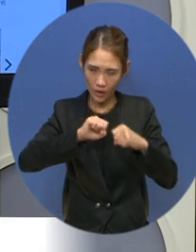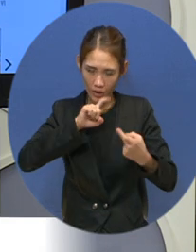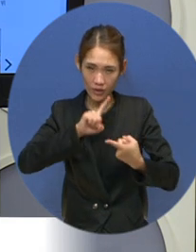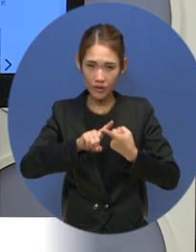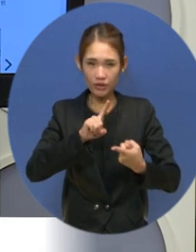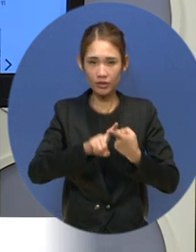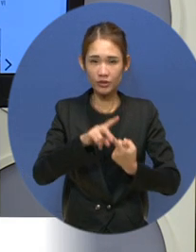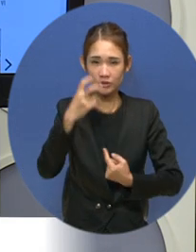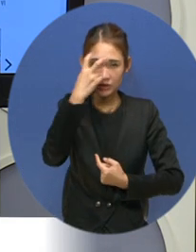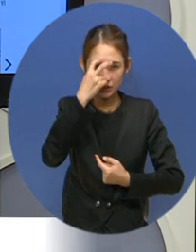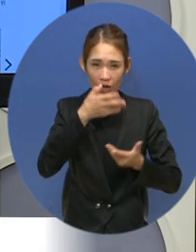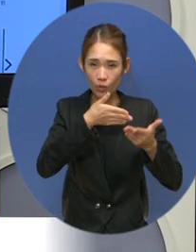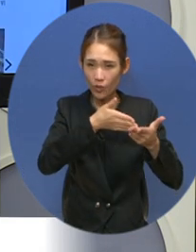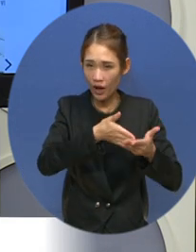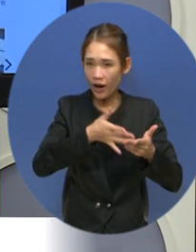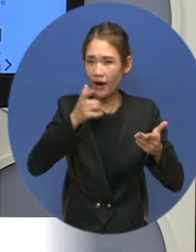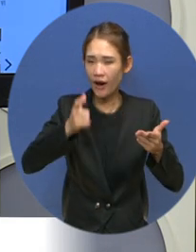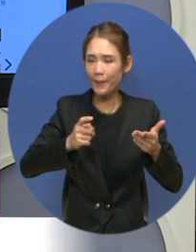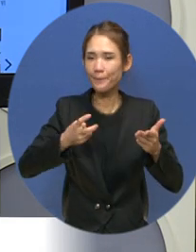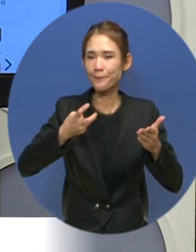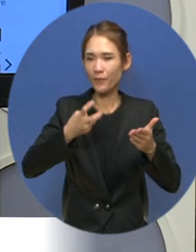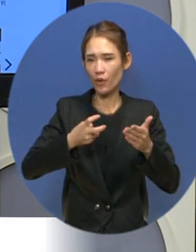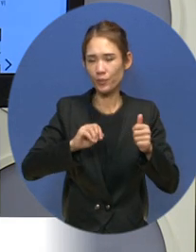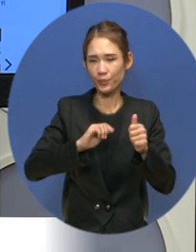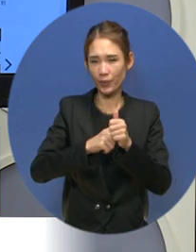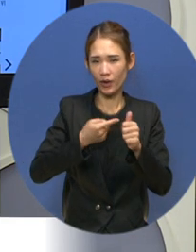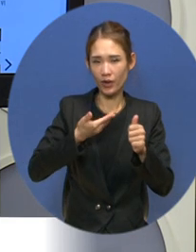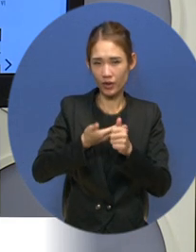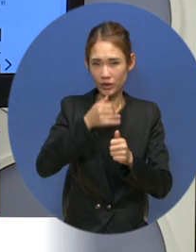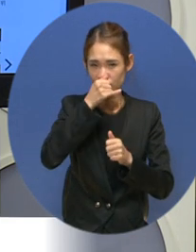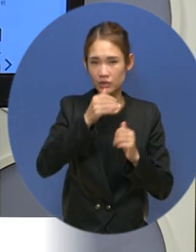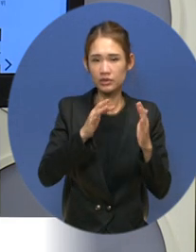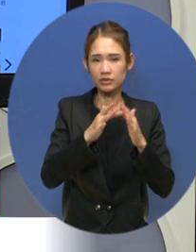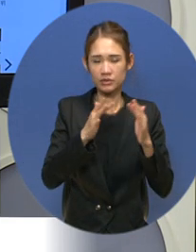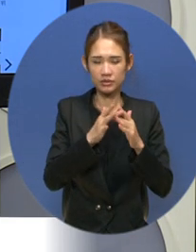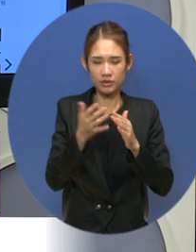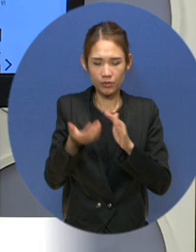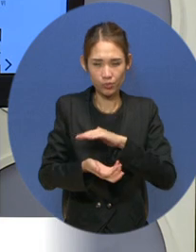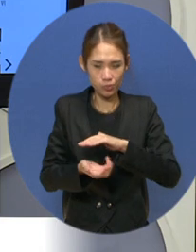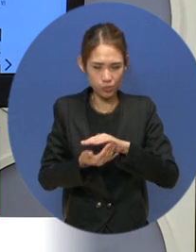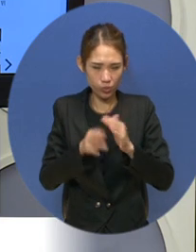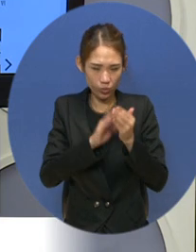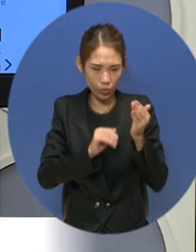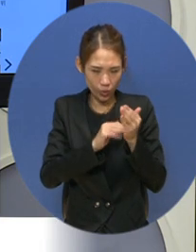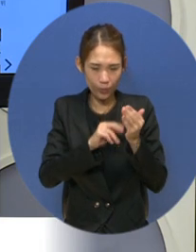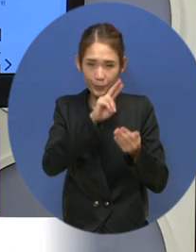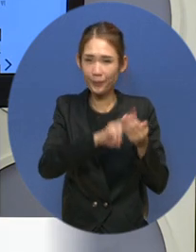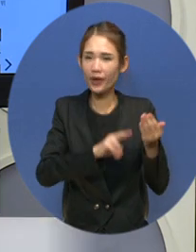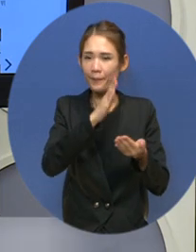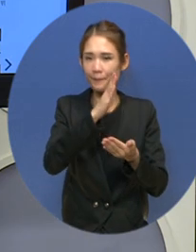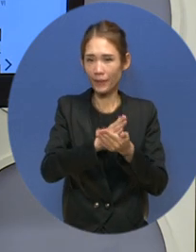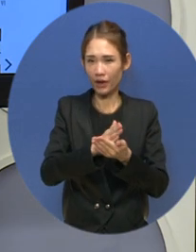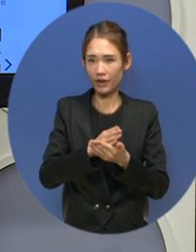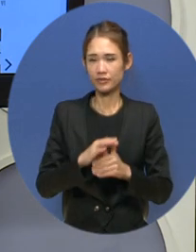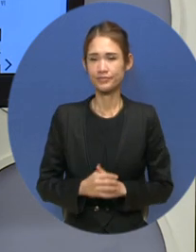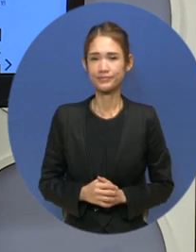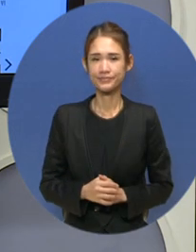수사의뢰 등 강력한 법적대응을 통해 온라인 암표 행위를 근절하기 겠다는 방침입니다